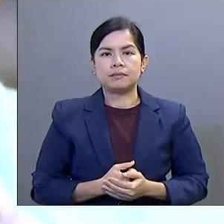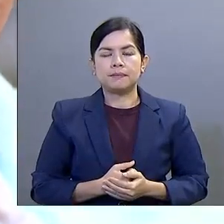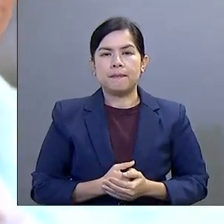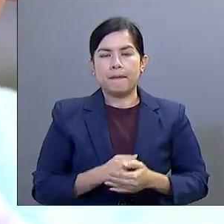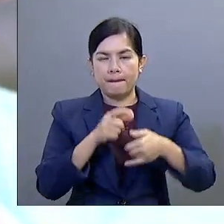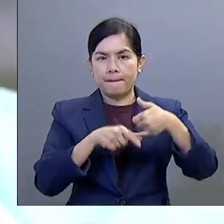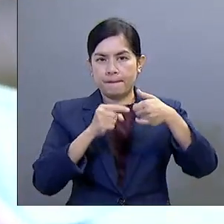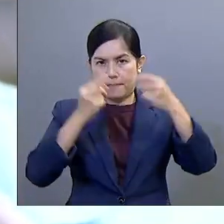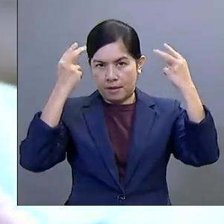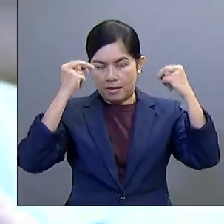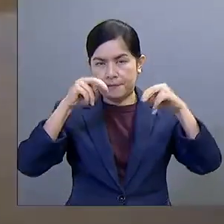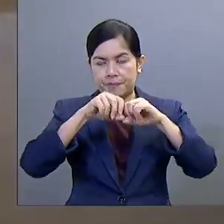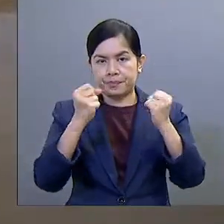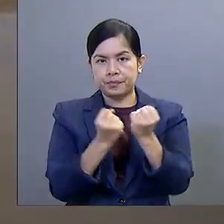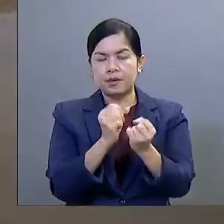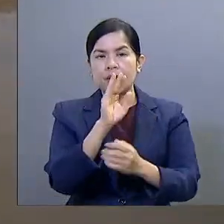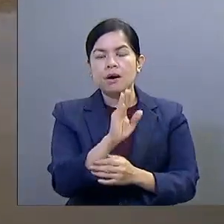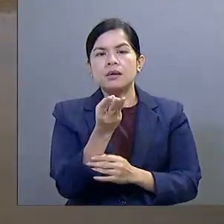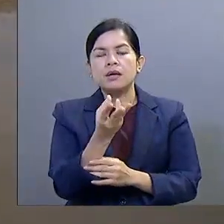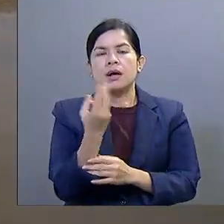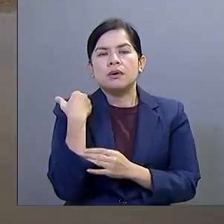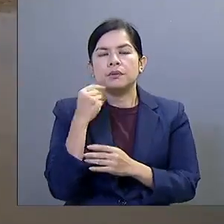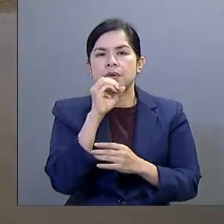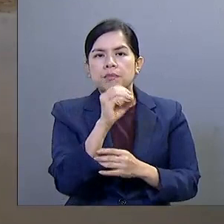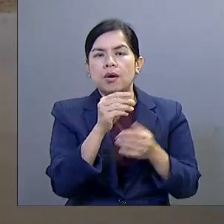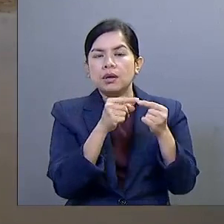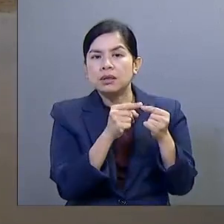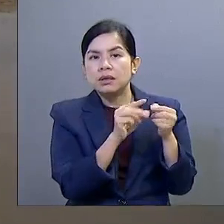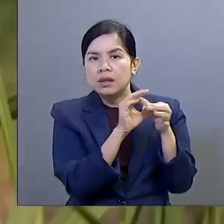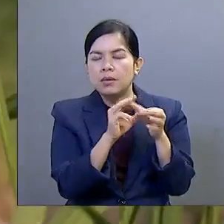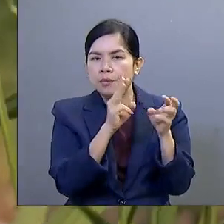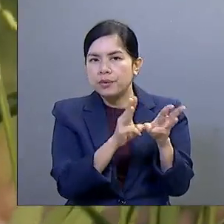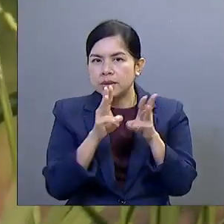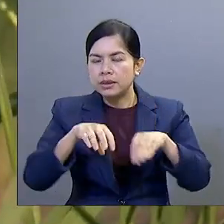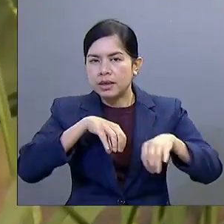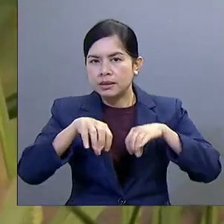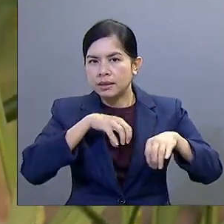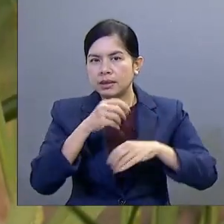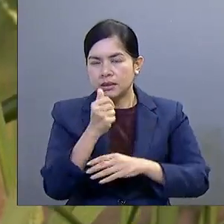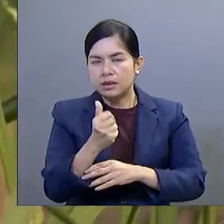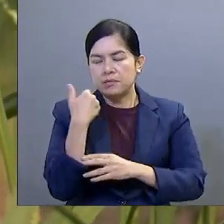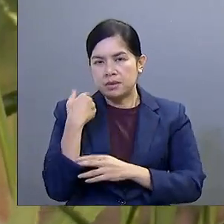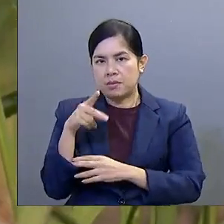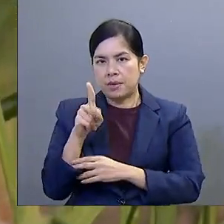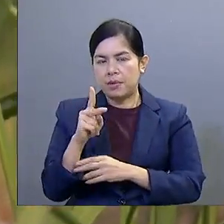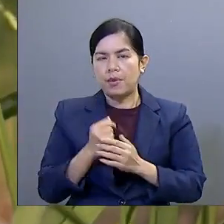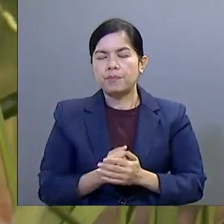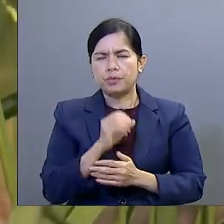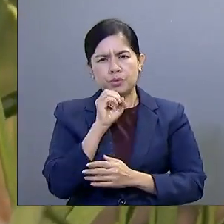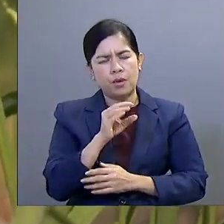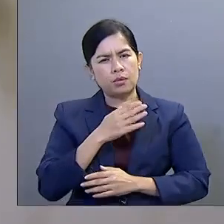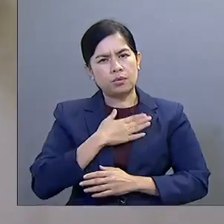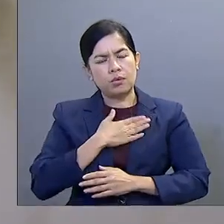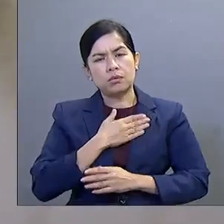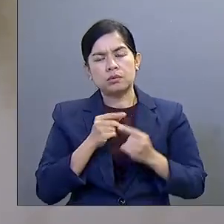นายกสมาคมชาวนาและเกษตรกรไทยบอกว่าการจัดการที่ดีเป็นปัจจัยที่ส่งผลต่อการส่งออกด้วยนะคะส่วนตัวมองว่าภาครัฐ